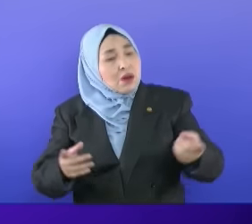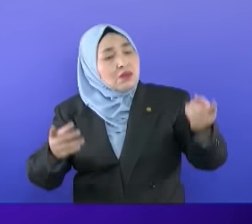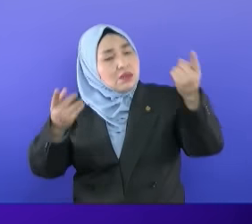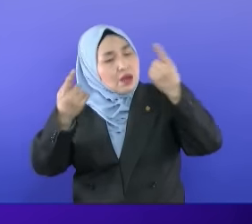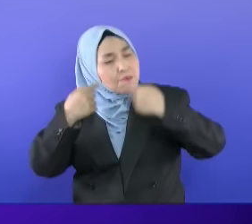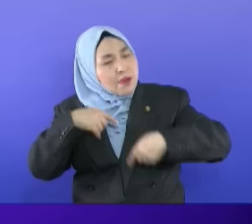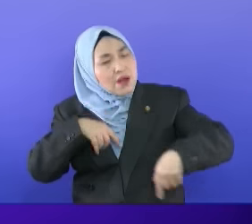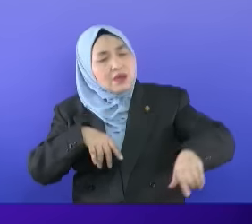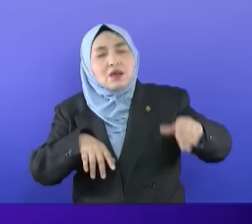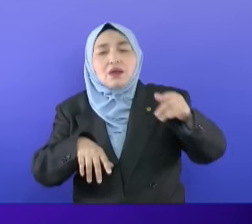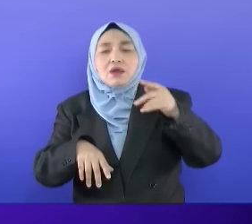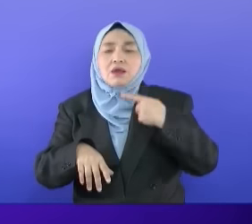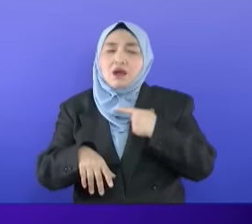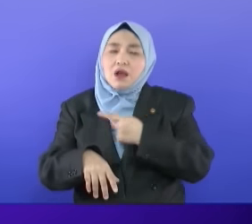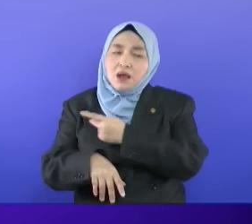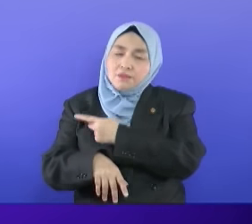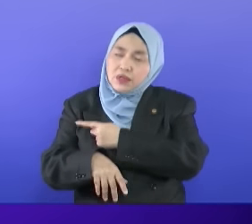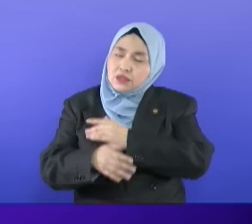na